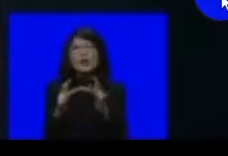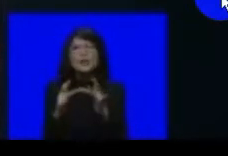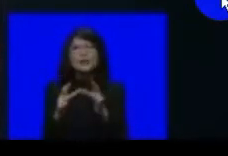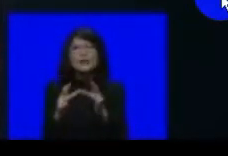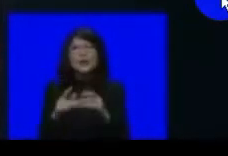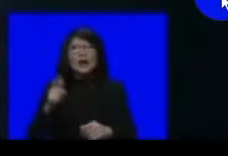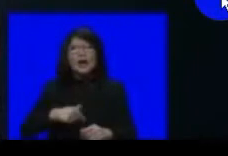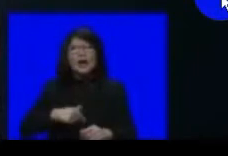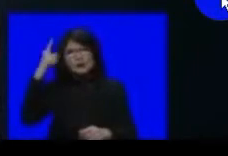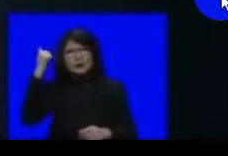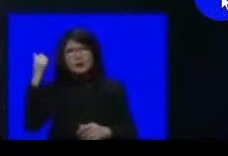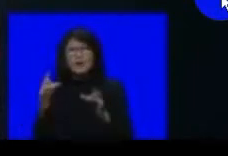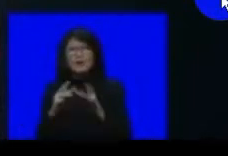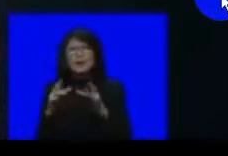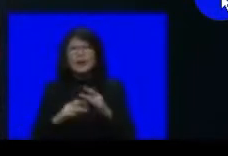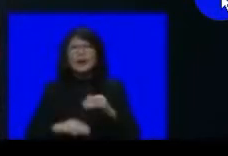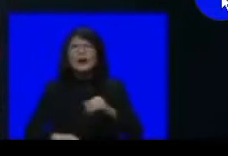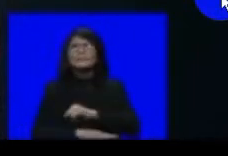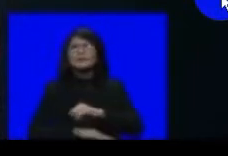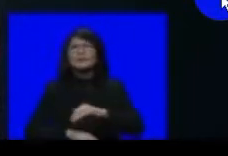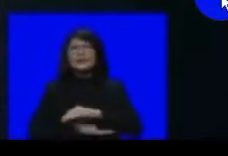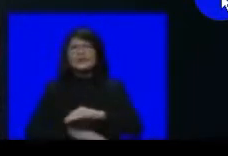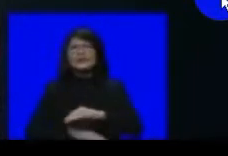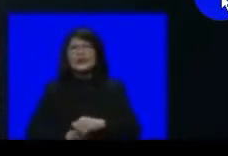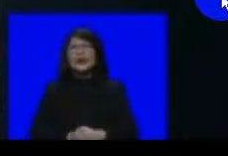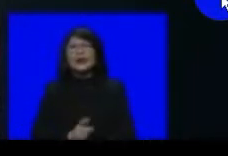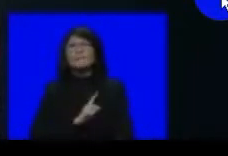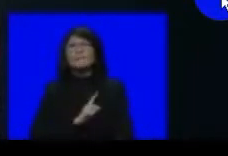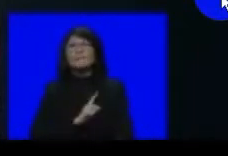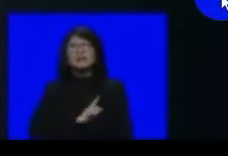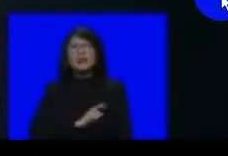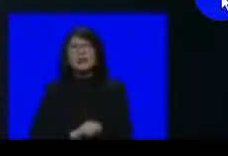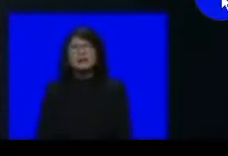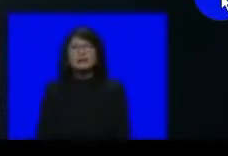harus pembelajaran yang berbasis pada kemandirian anak.